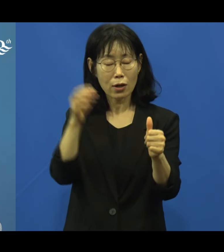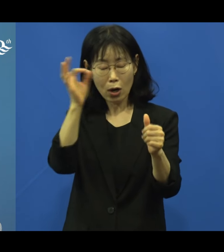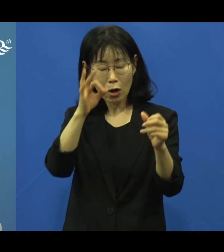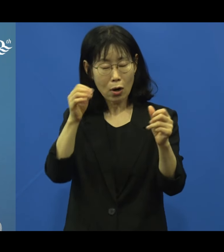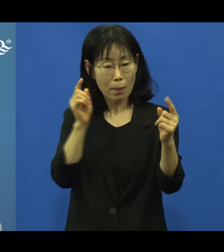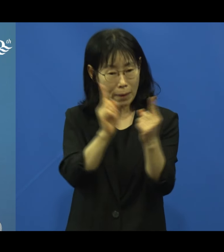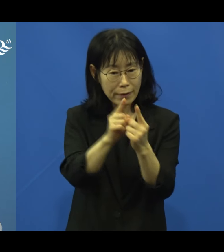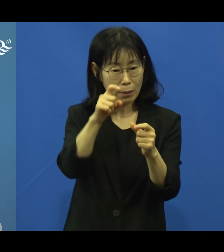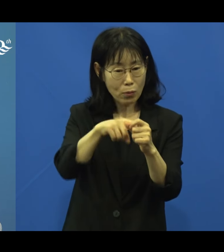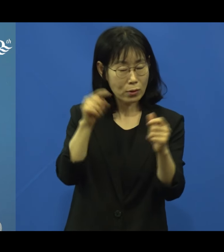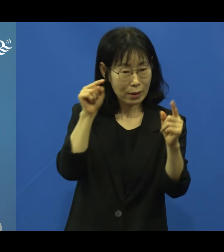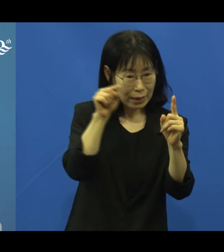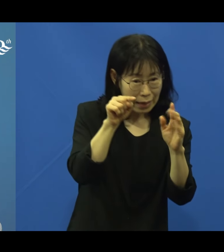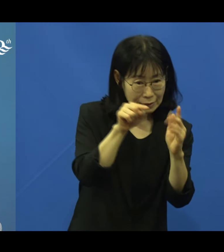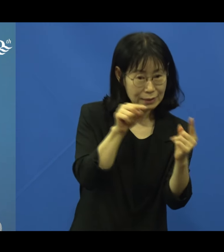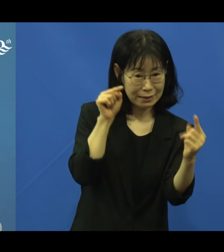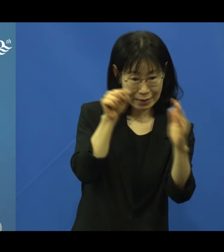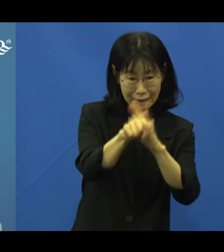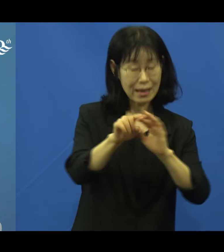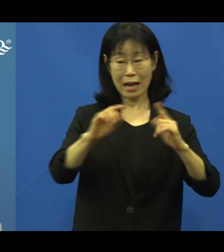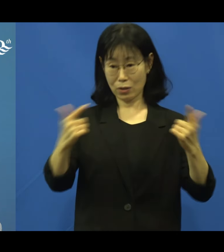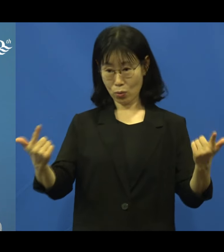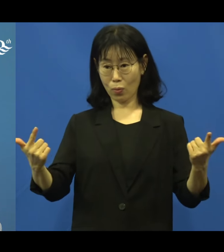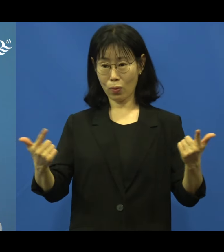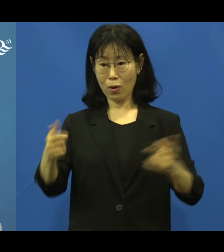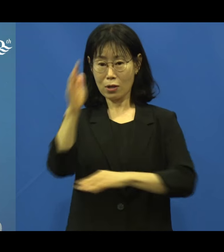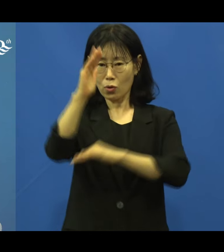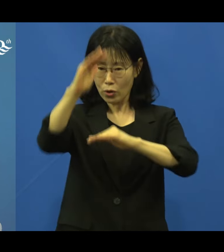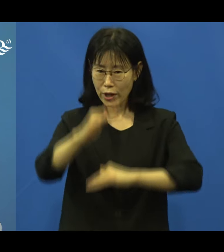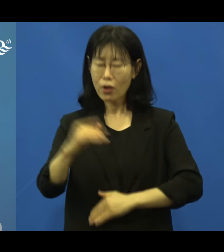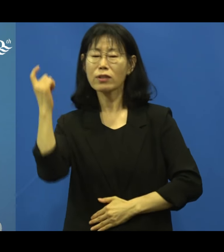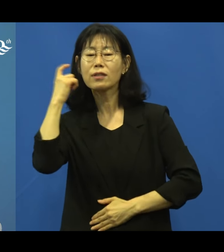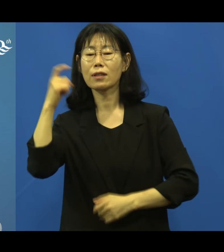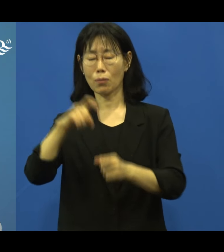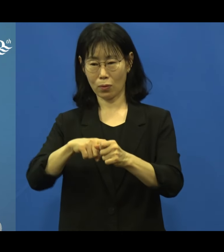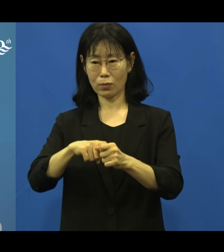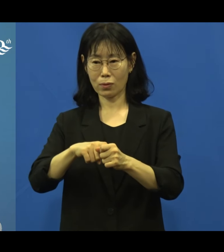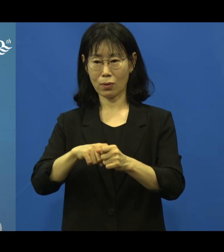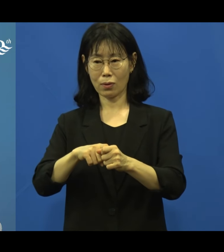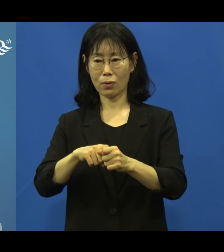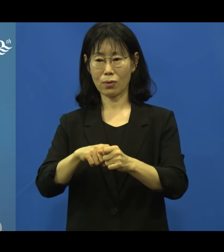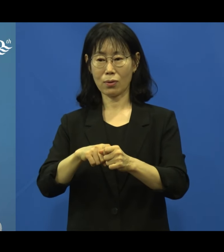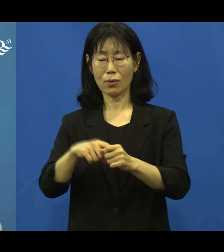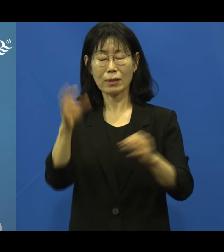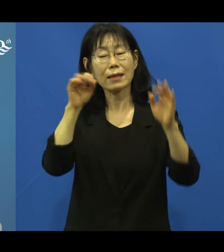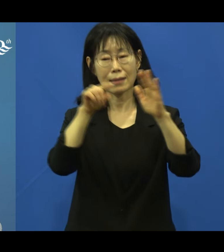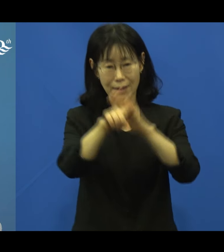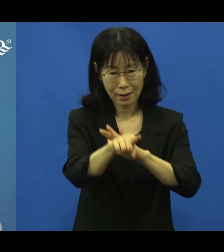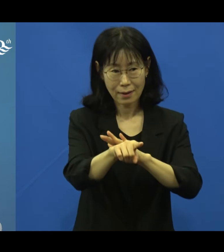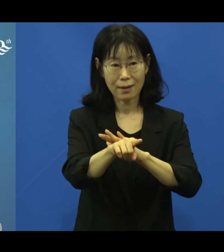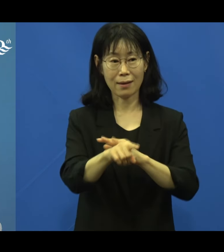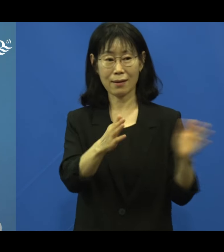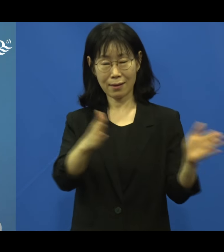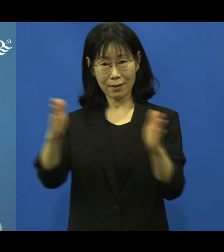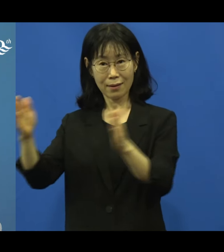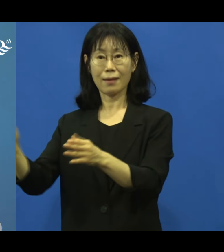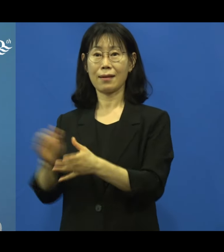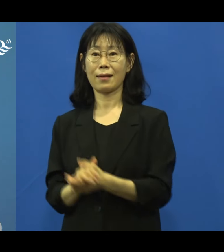자, 열이 나서 이제 돌아갔습니다. 탁 돌았었어요. 마차를 돌렸어. 근데 나만의 신하들이 개입을